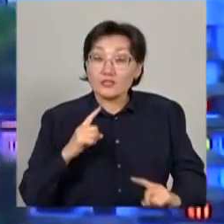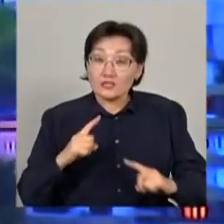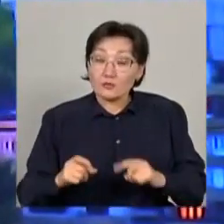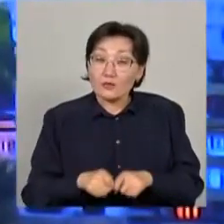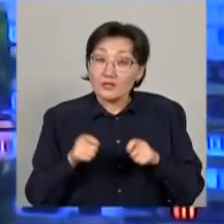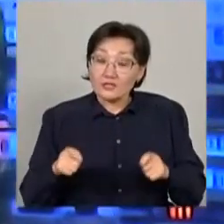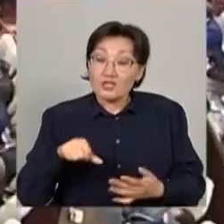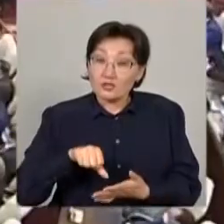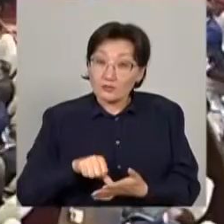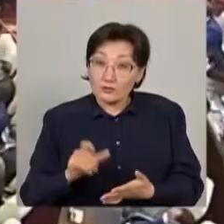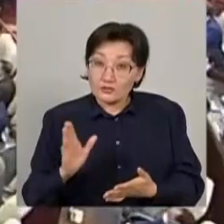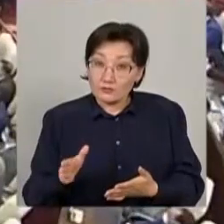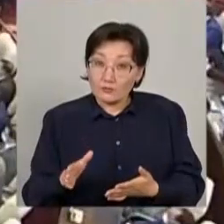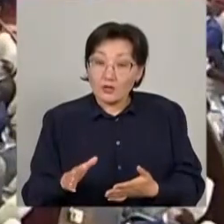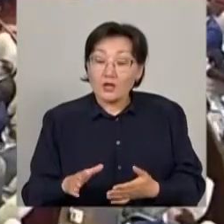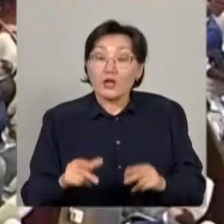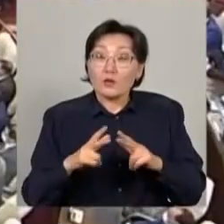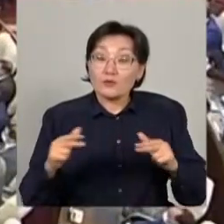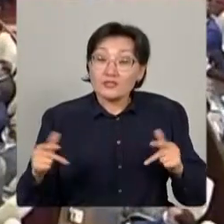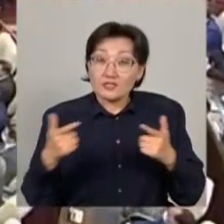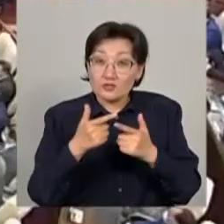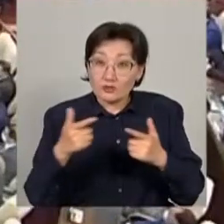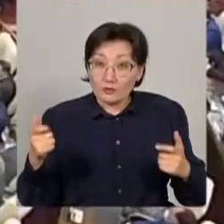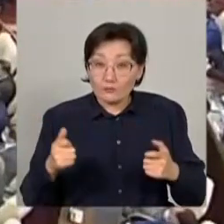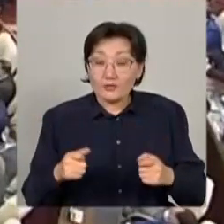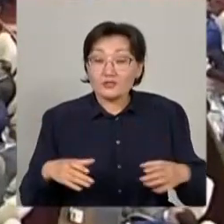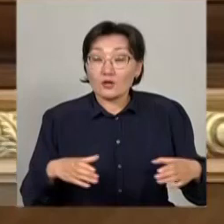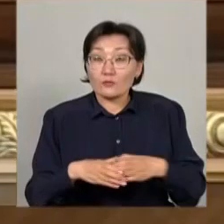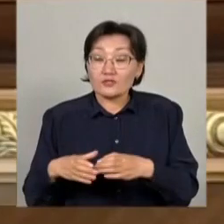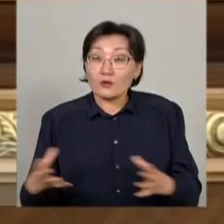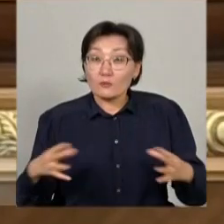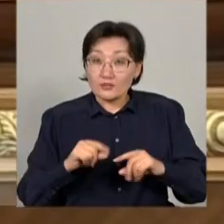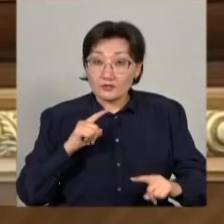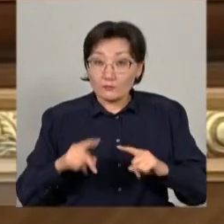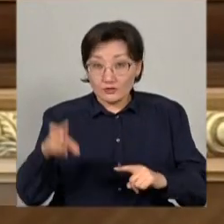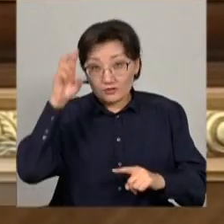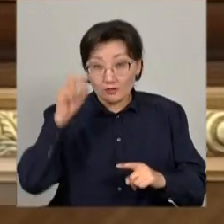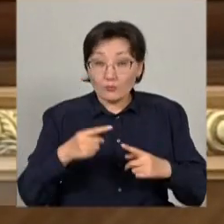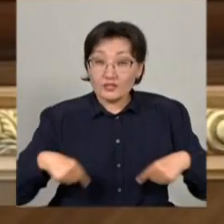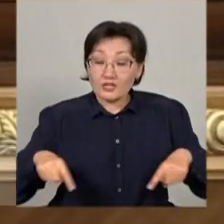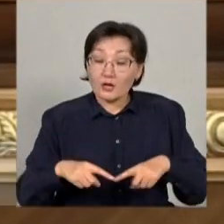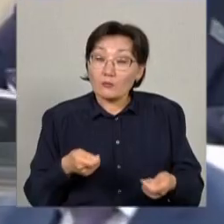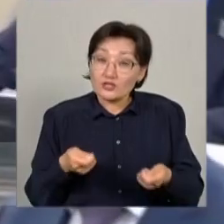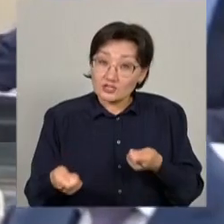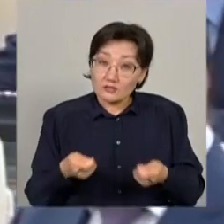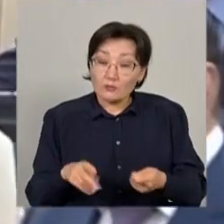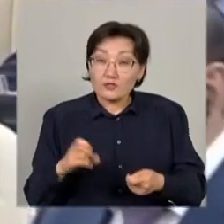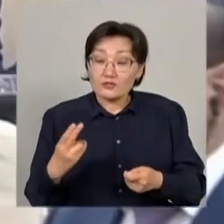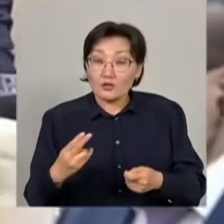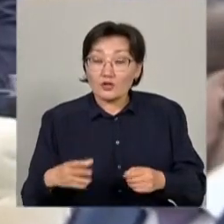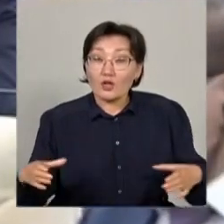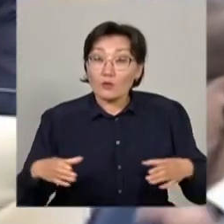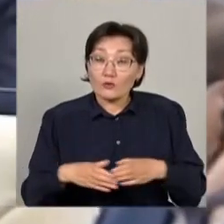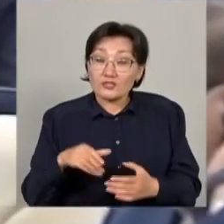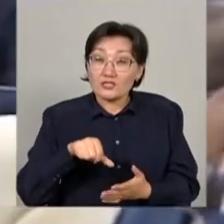ашылуында сөз сөйлейді. Ақорда таратқан ақпарға сай, парламентаралық бірлескен отырысына мемлекеттік органдардың басшылары, ұлттық құрылтай